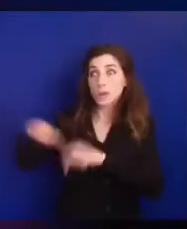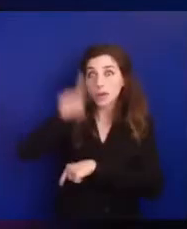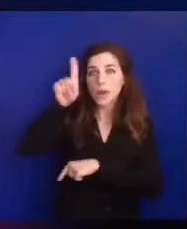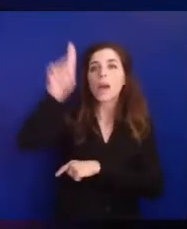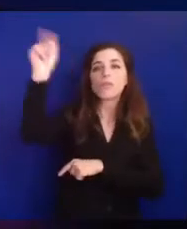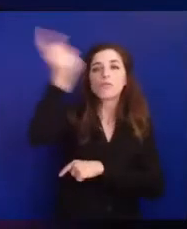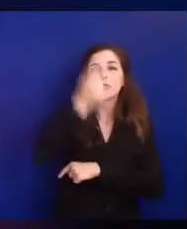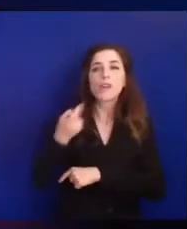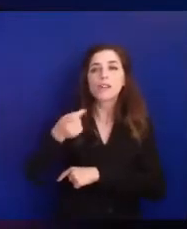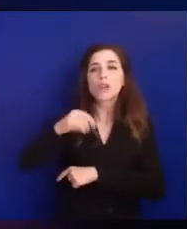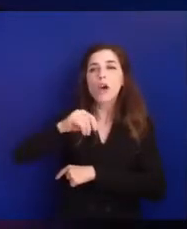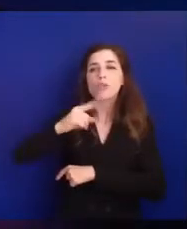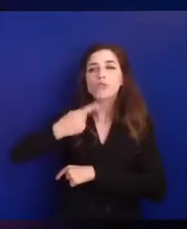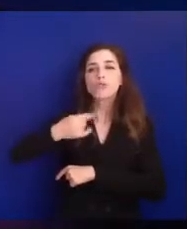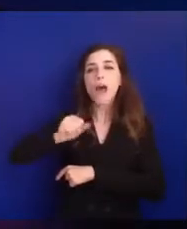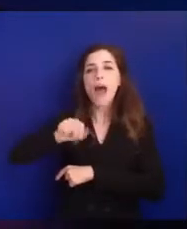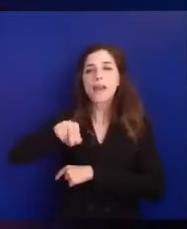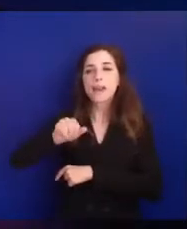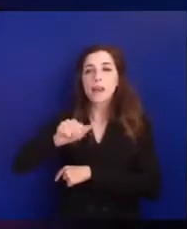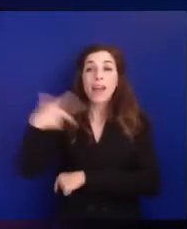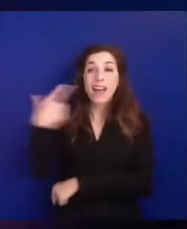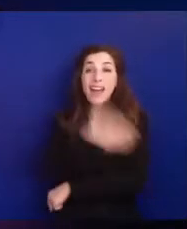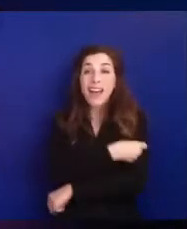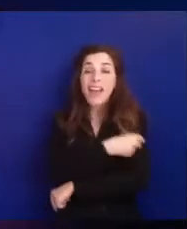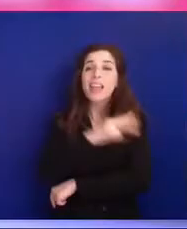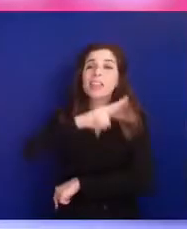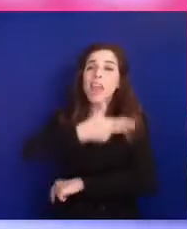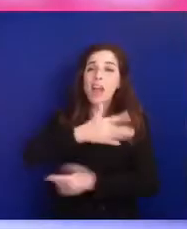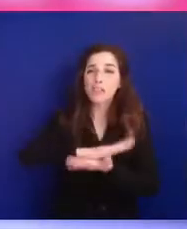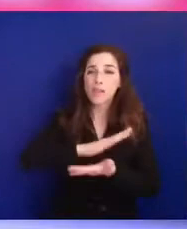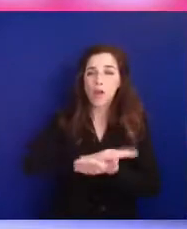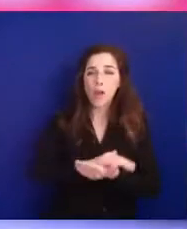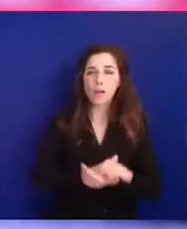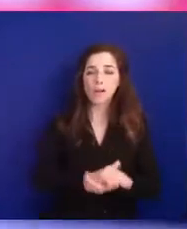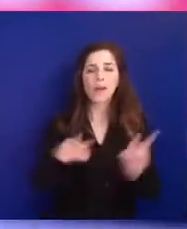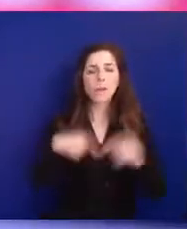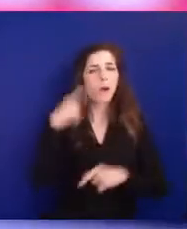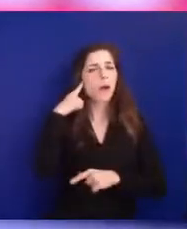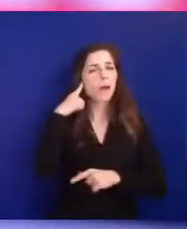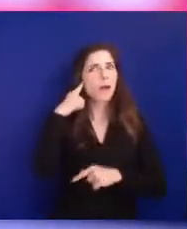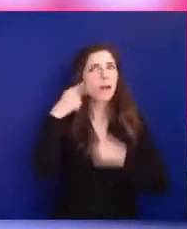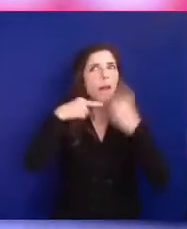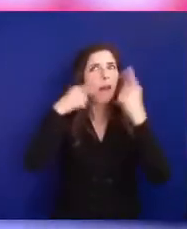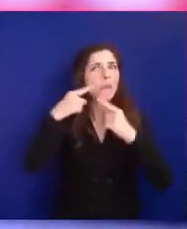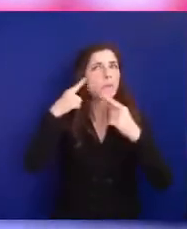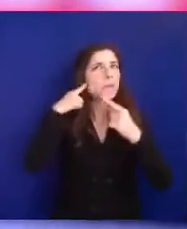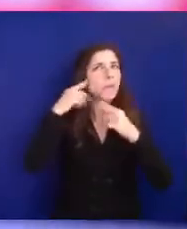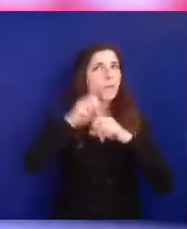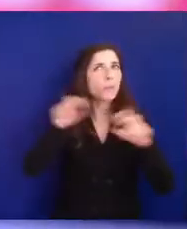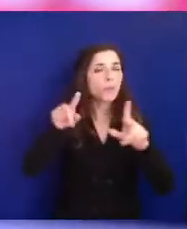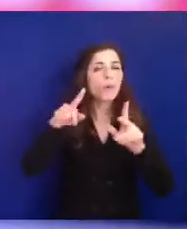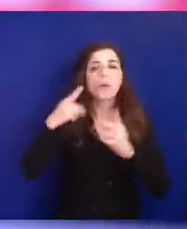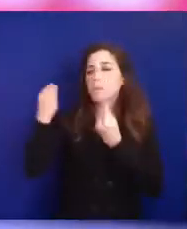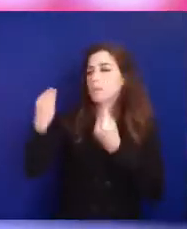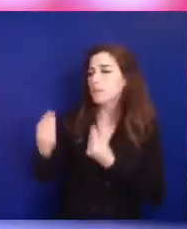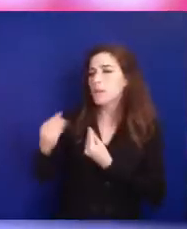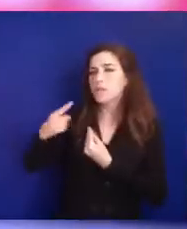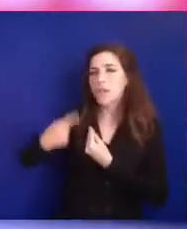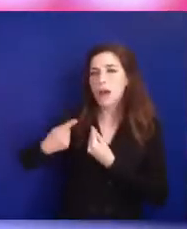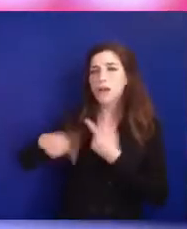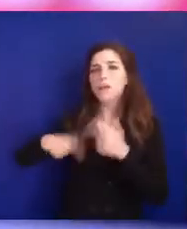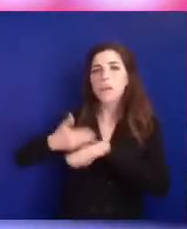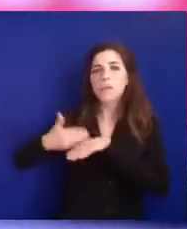quando non senti più gemiti mi ritrovai accanto gianni subito dopo scese jack e dopo un po angelo